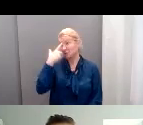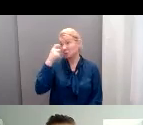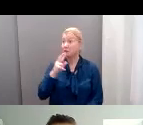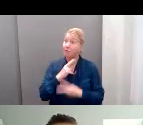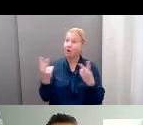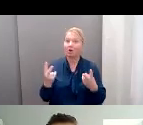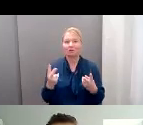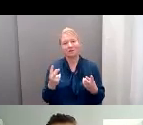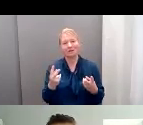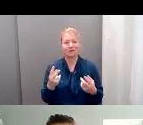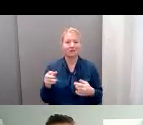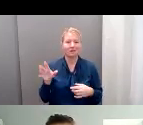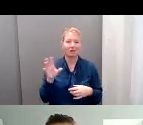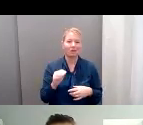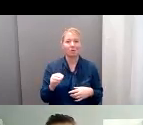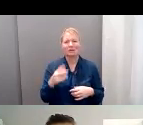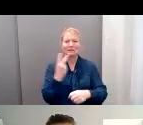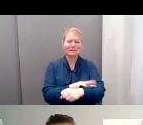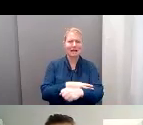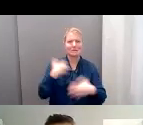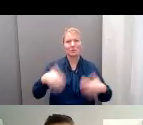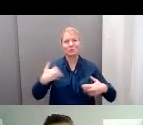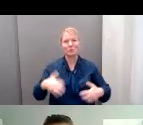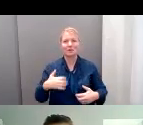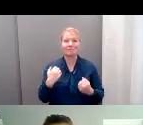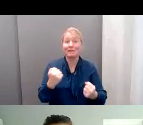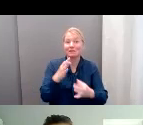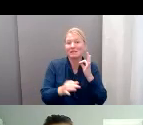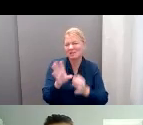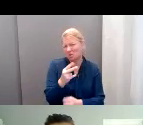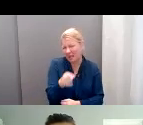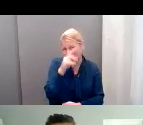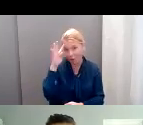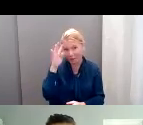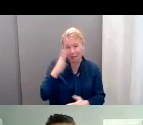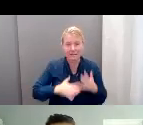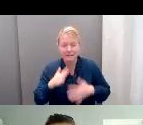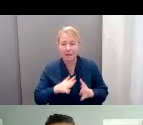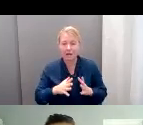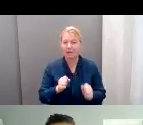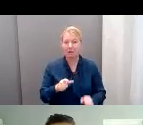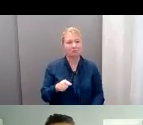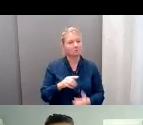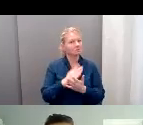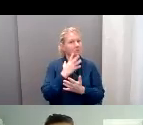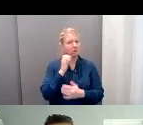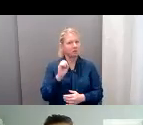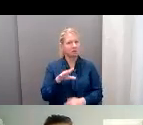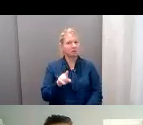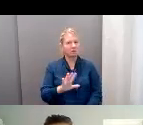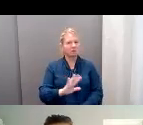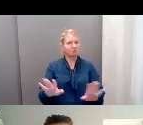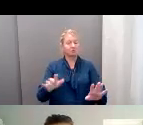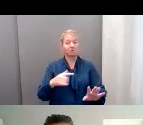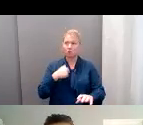stor grej för mig just då. Jag var liksom intresserad av det och så. Men det pratades inte om det, någonting alls. Jag hade ju